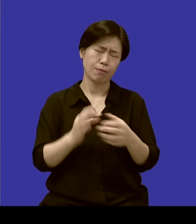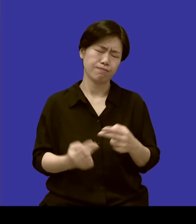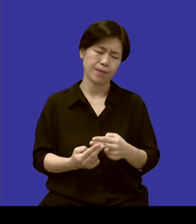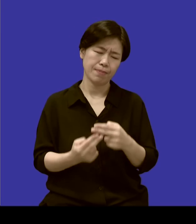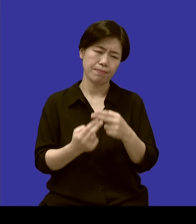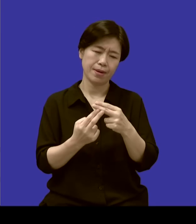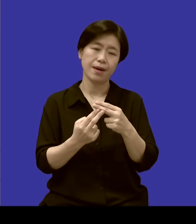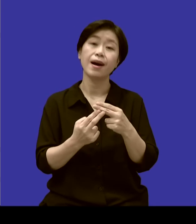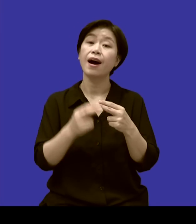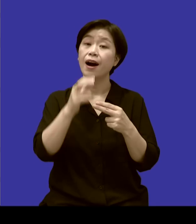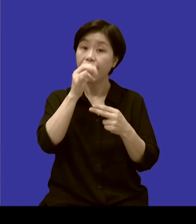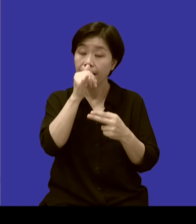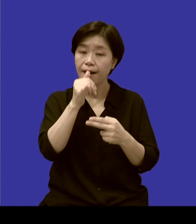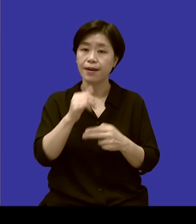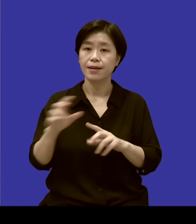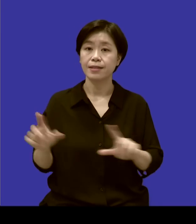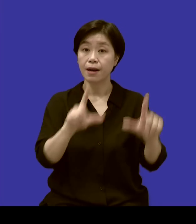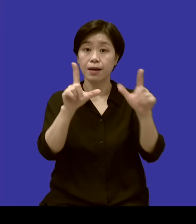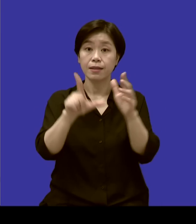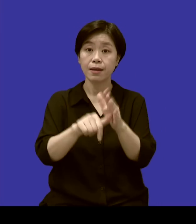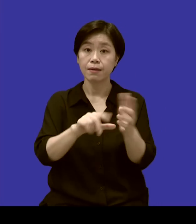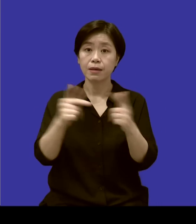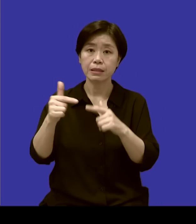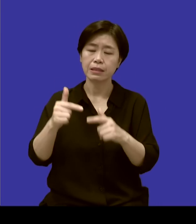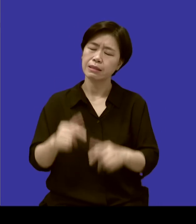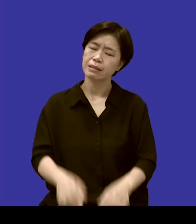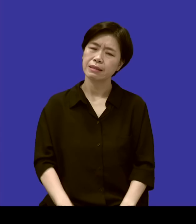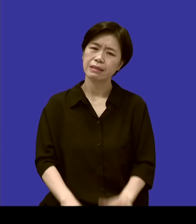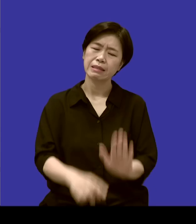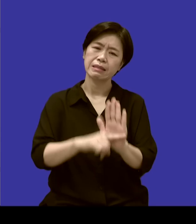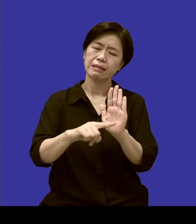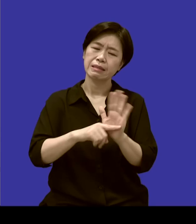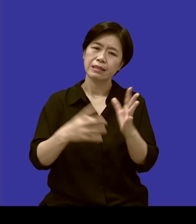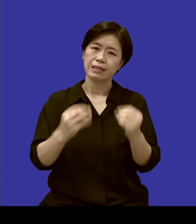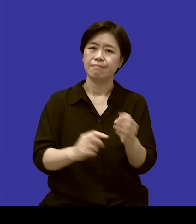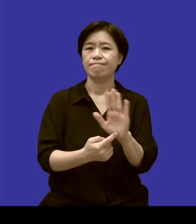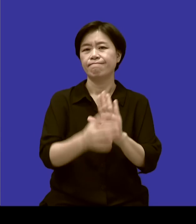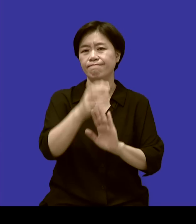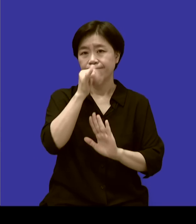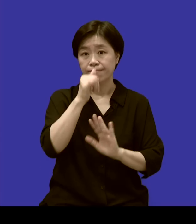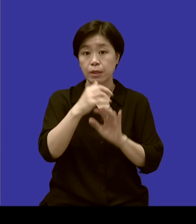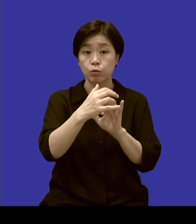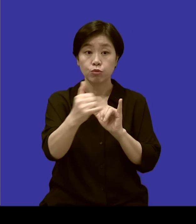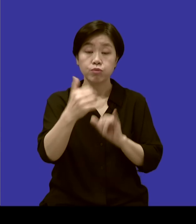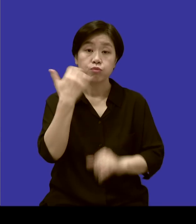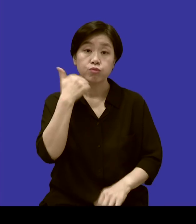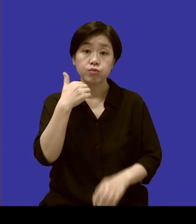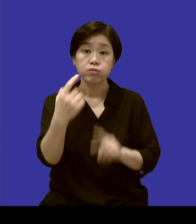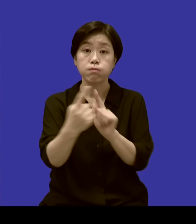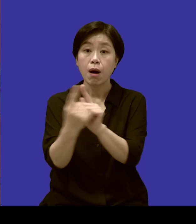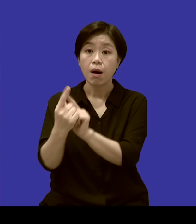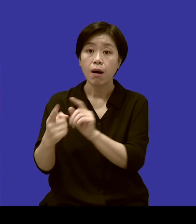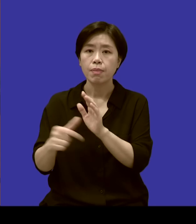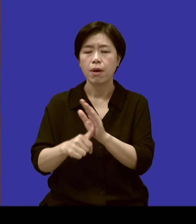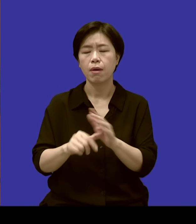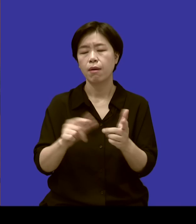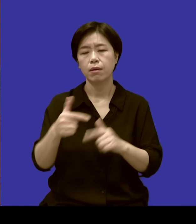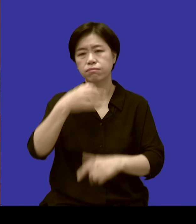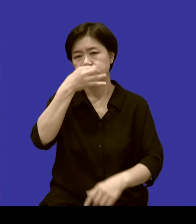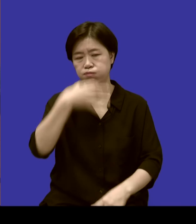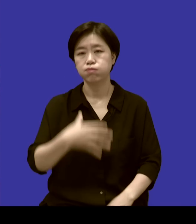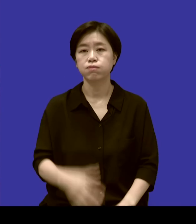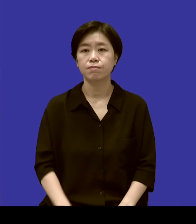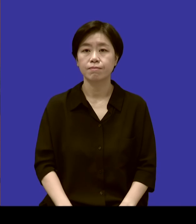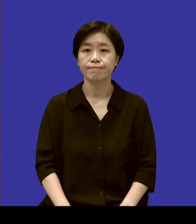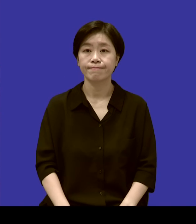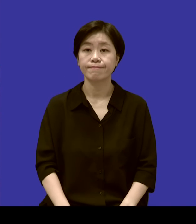삶의 부작용으로 또 나타내어져서 그렇죠. 또 사람들과의 관계 속에서 굉장히 제가 힘들어했어요. 그래요. 그럼 그런